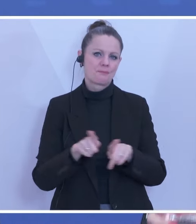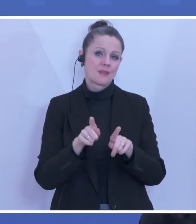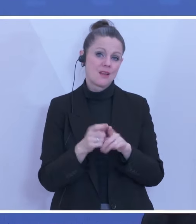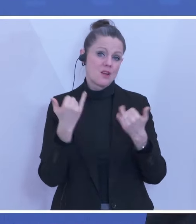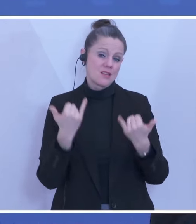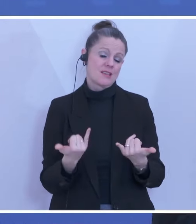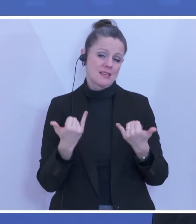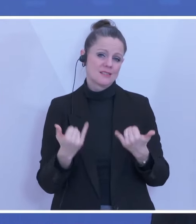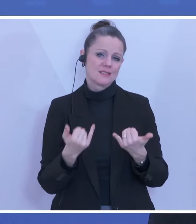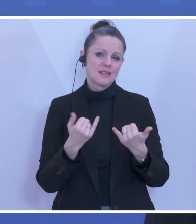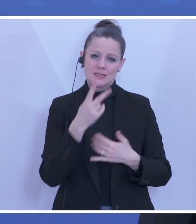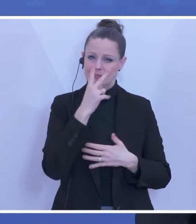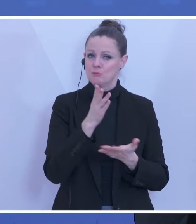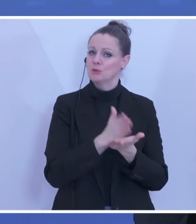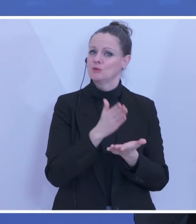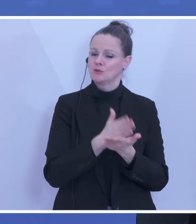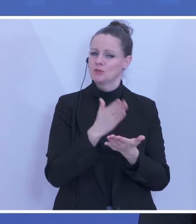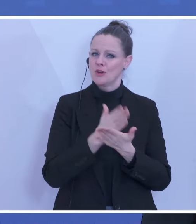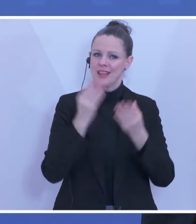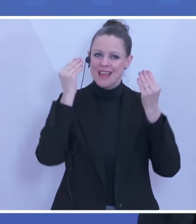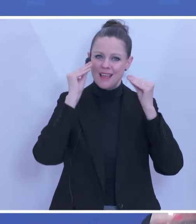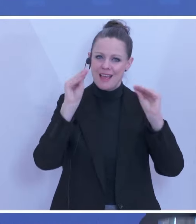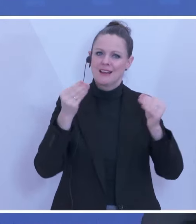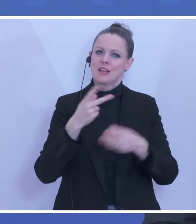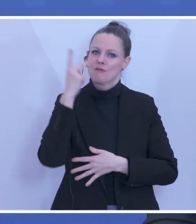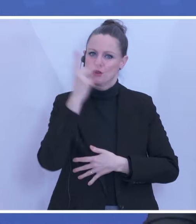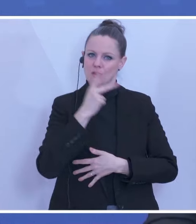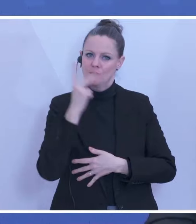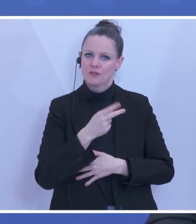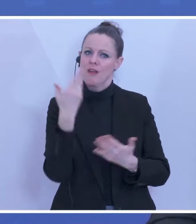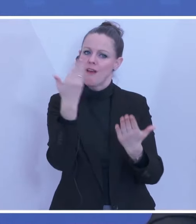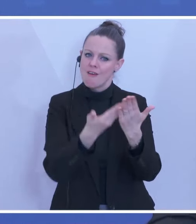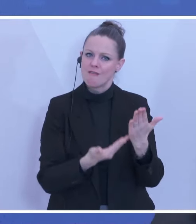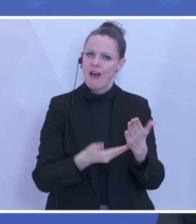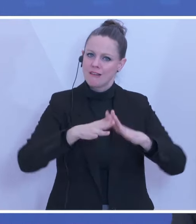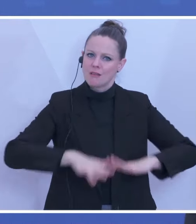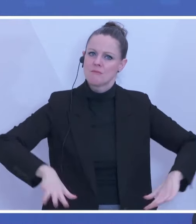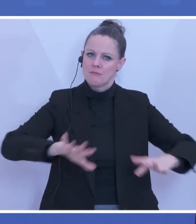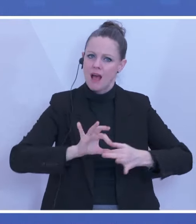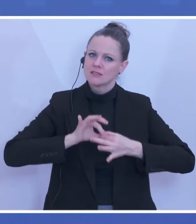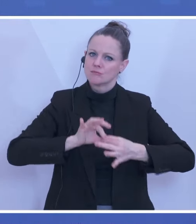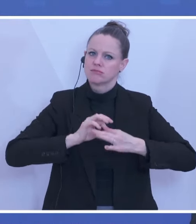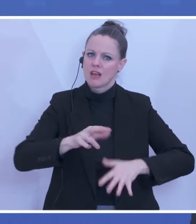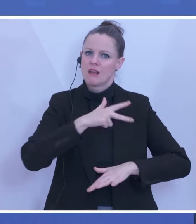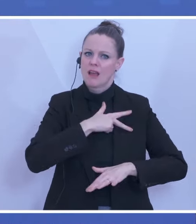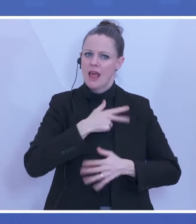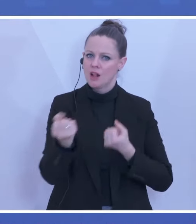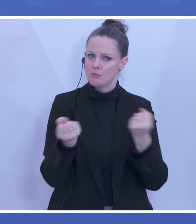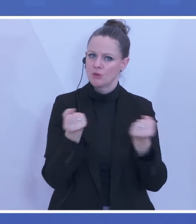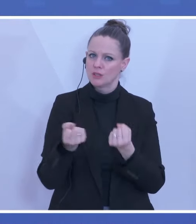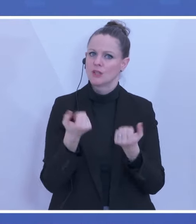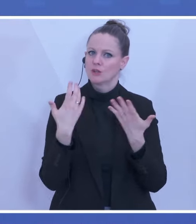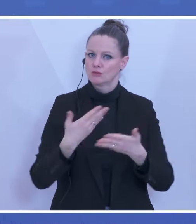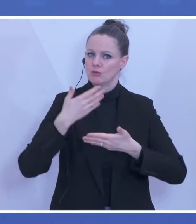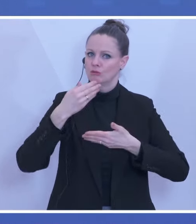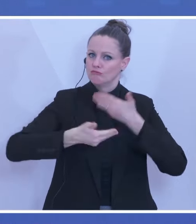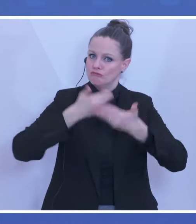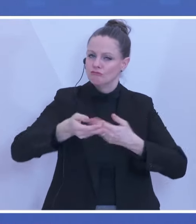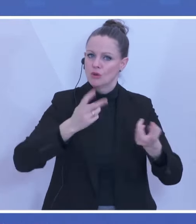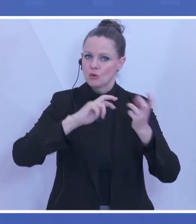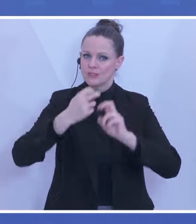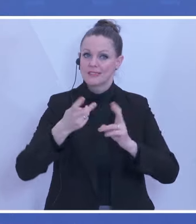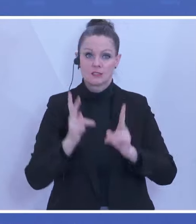beschreibt, wie ehrliche, vernünftige, faktenbasierte Realpolitik gelingen kann. Und ich